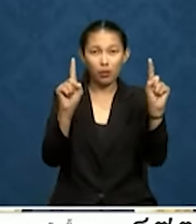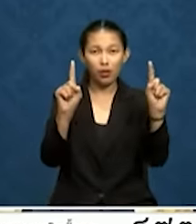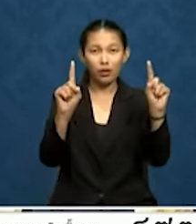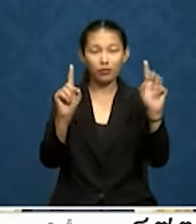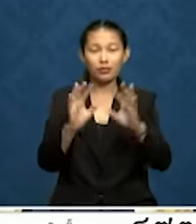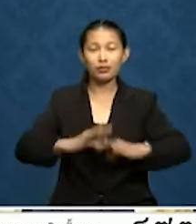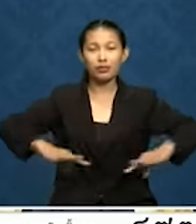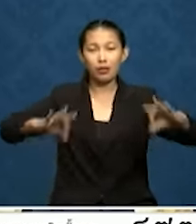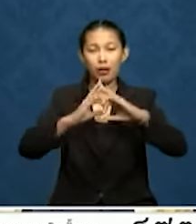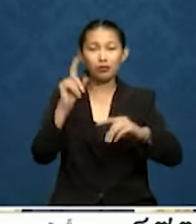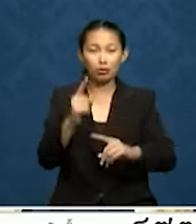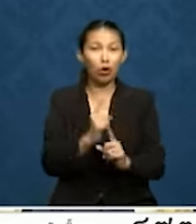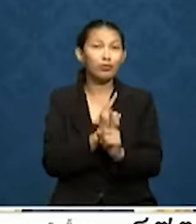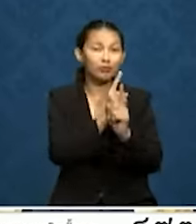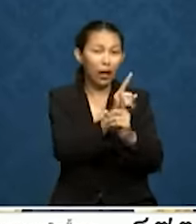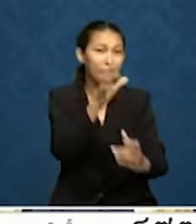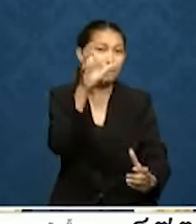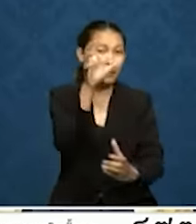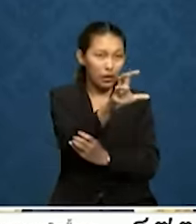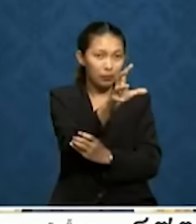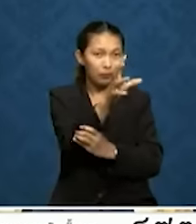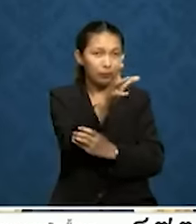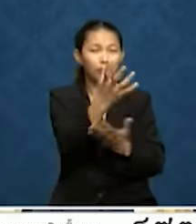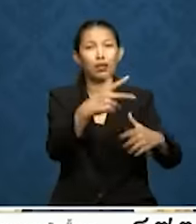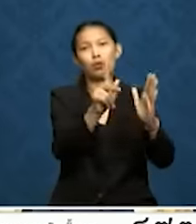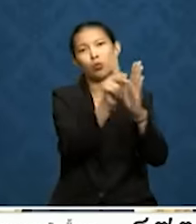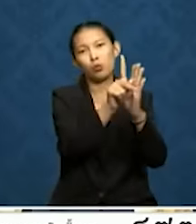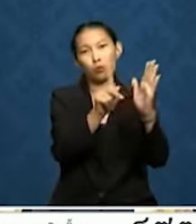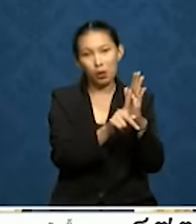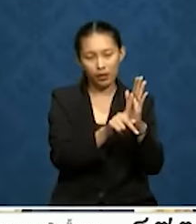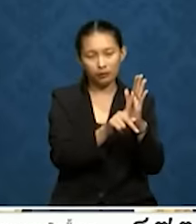จะต้องสอดคล้องกับข้อบังคับและกฎหมายด้วย